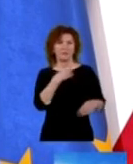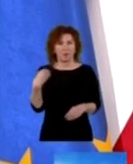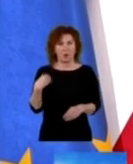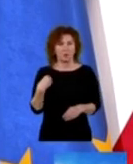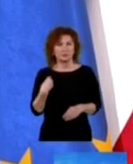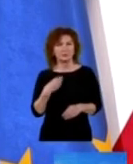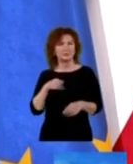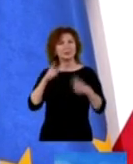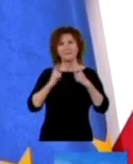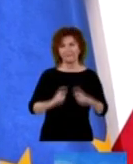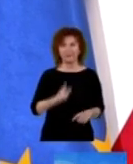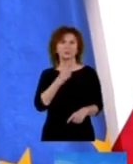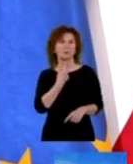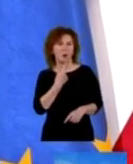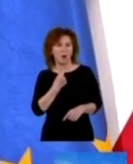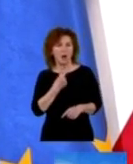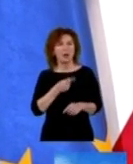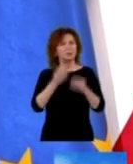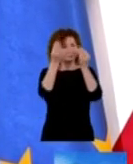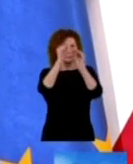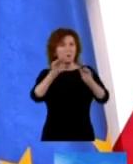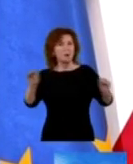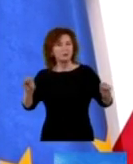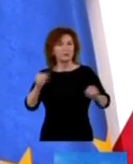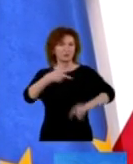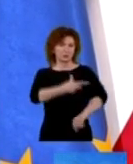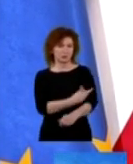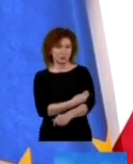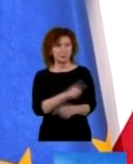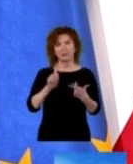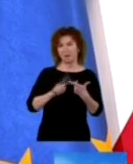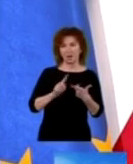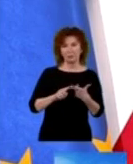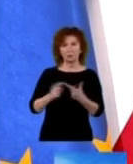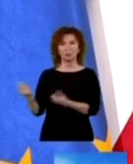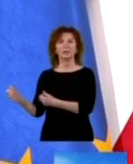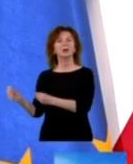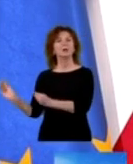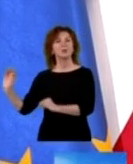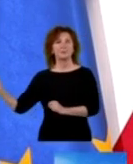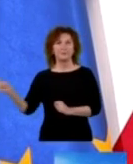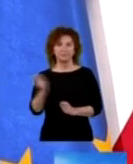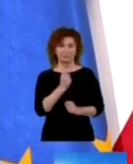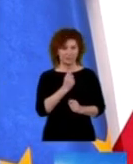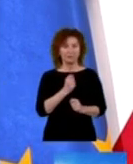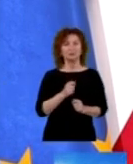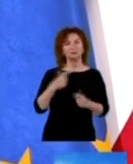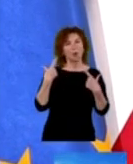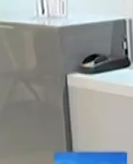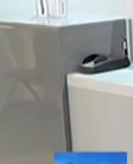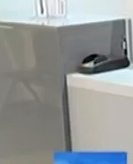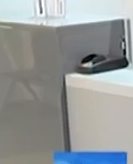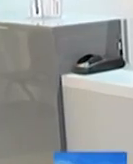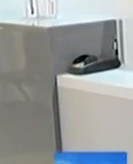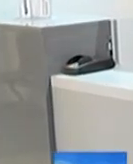o szczepieniach, a także akcja dowożenia osób, które nie są w stanie same sobie poradzić z dotarciem do punktu